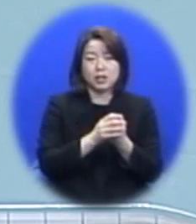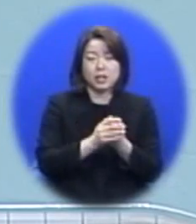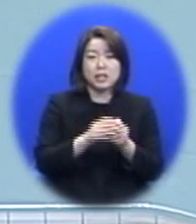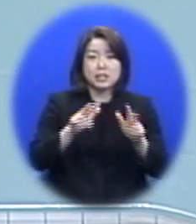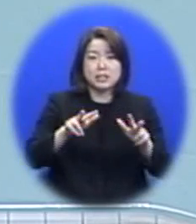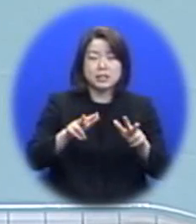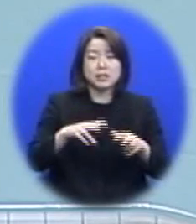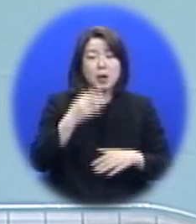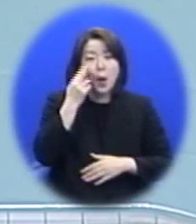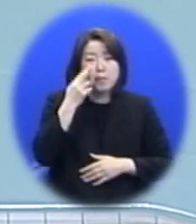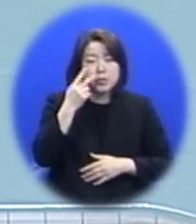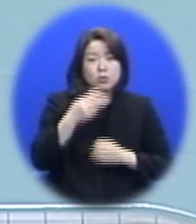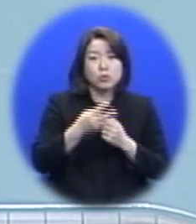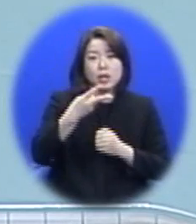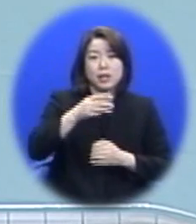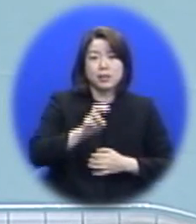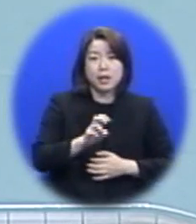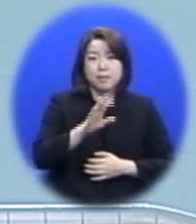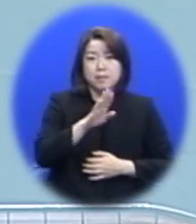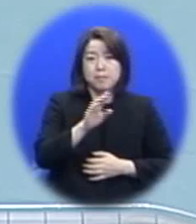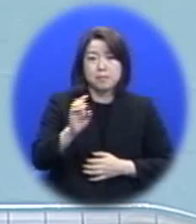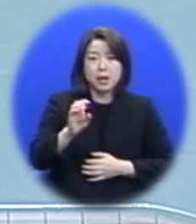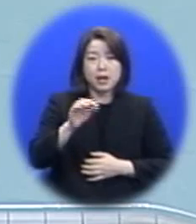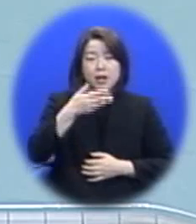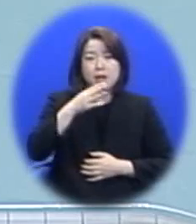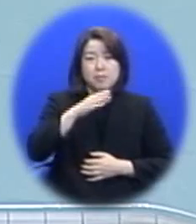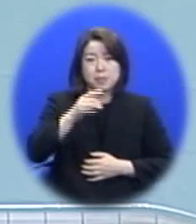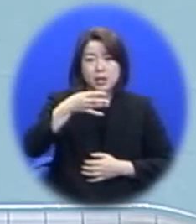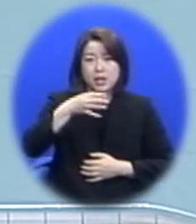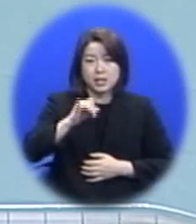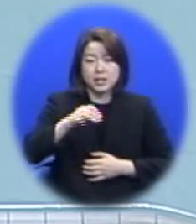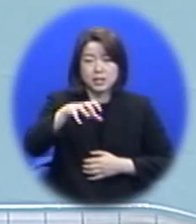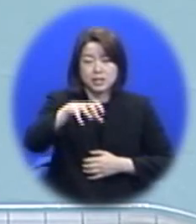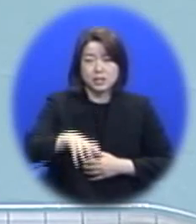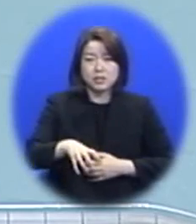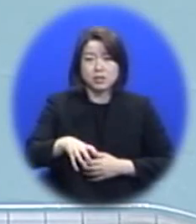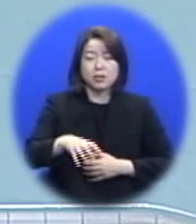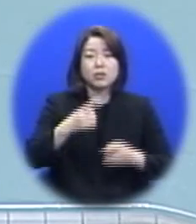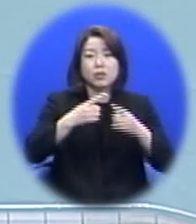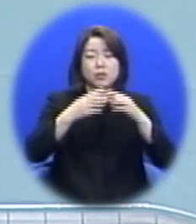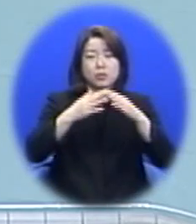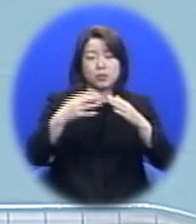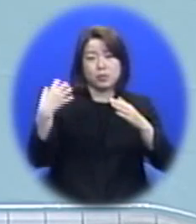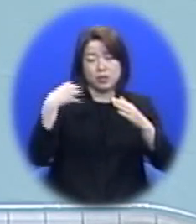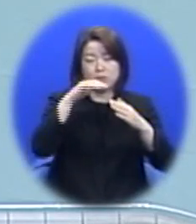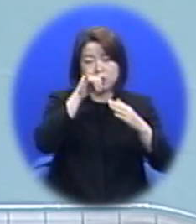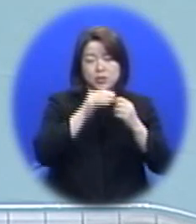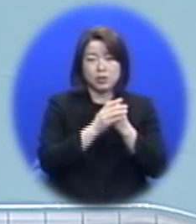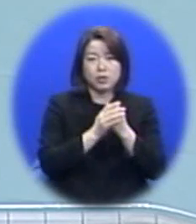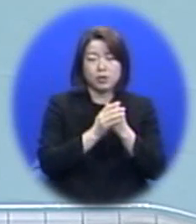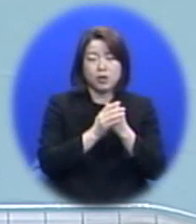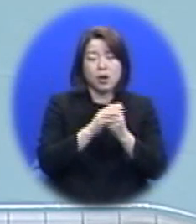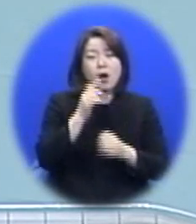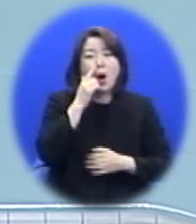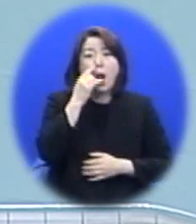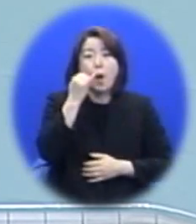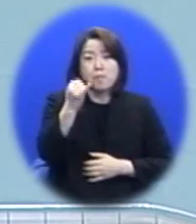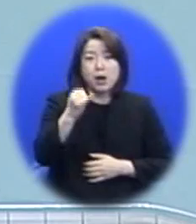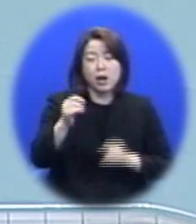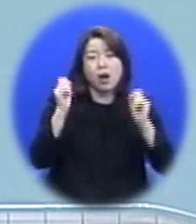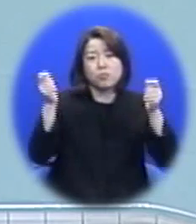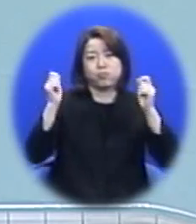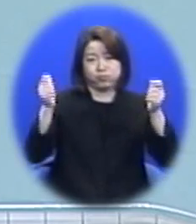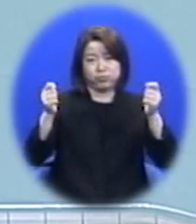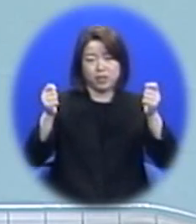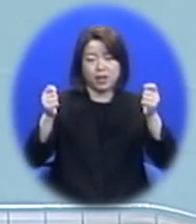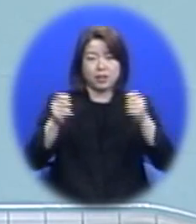템파베이에서 목회하시고 계십니다. 기가 막히지요? 엄마가 무당이에요. 여러분